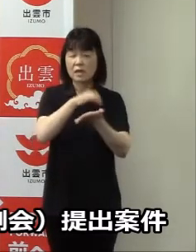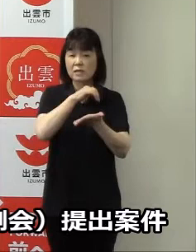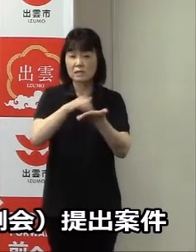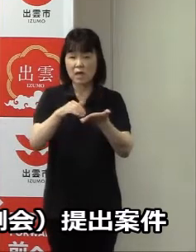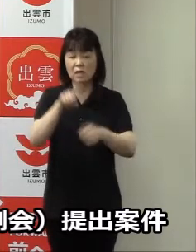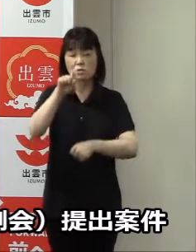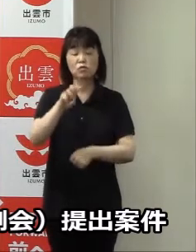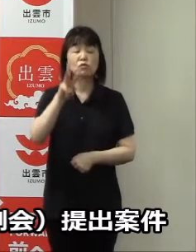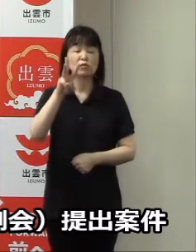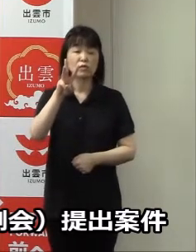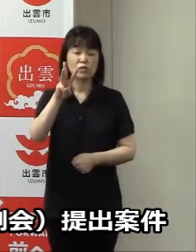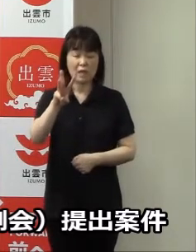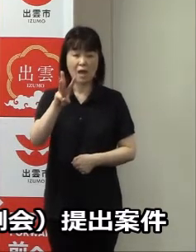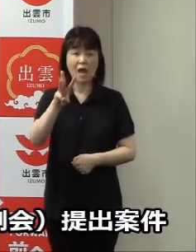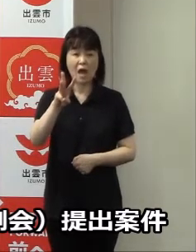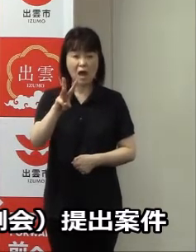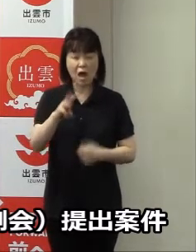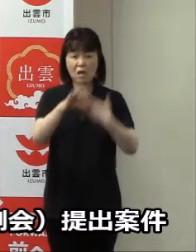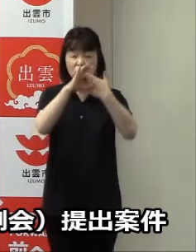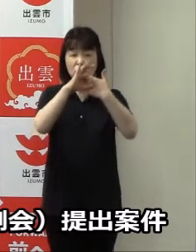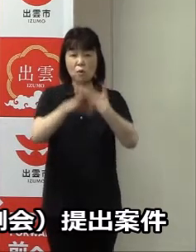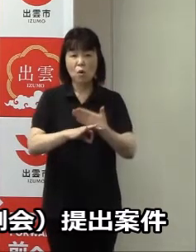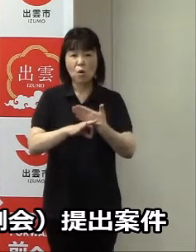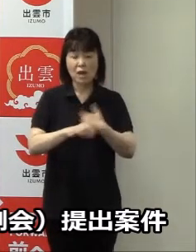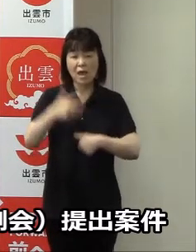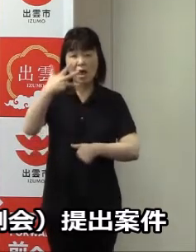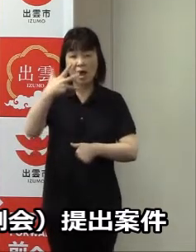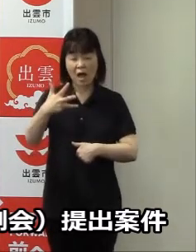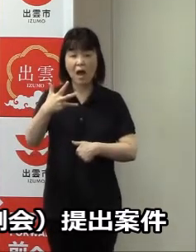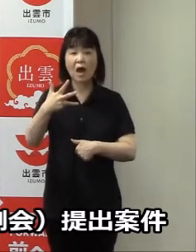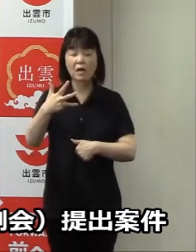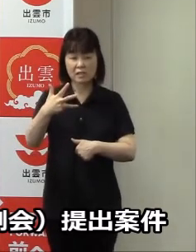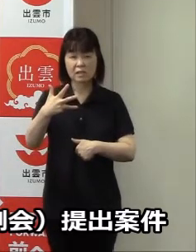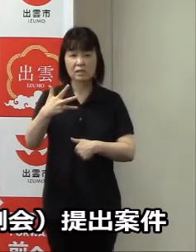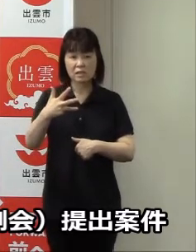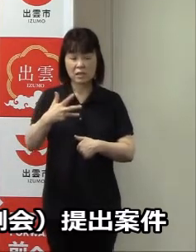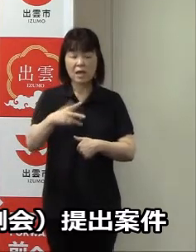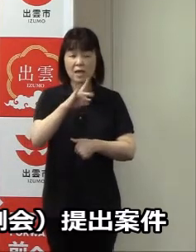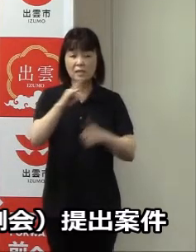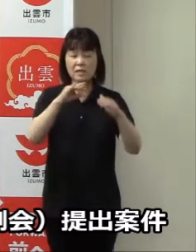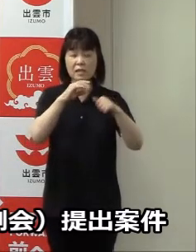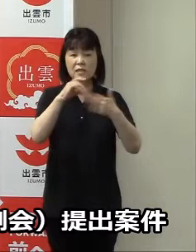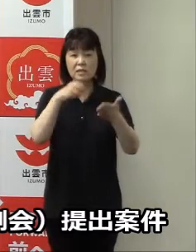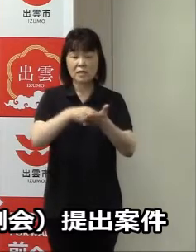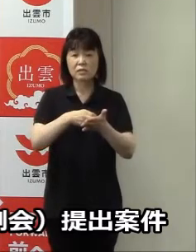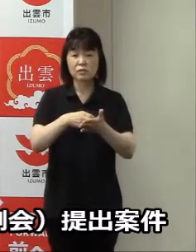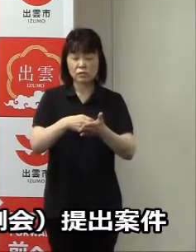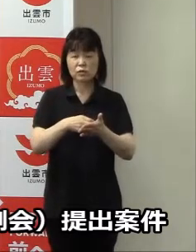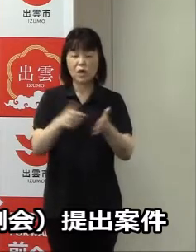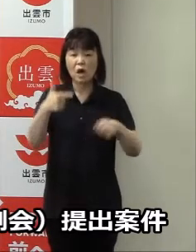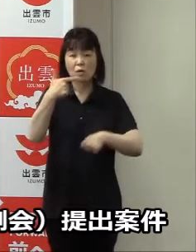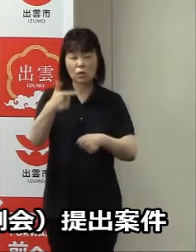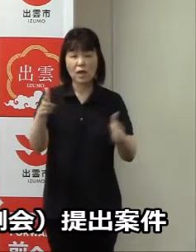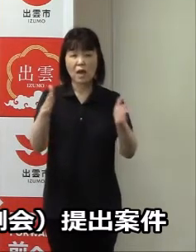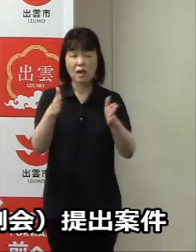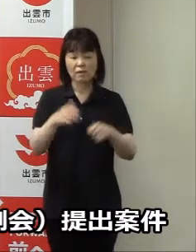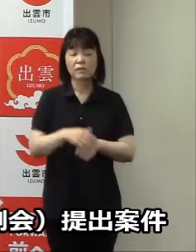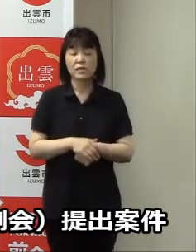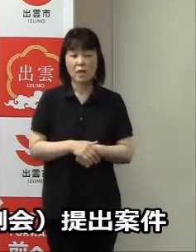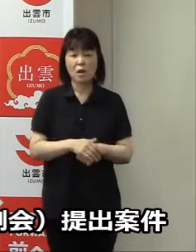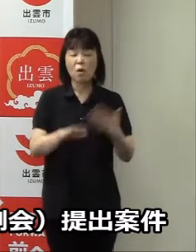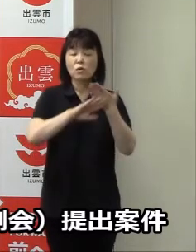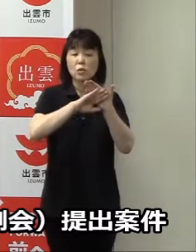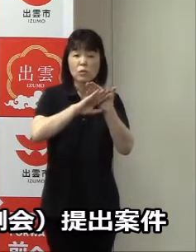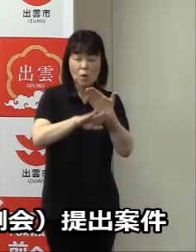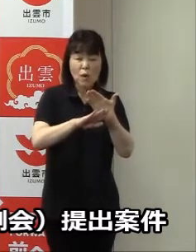件が13件、条例案件8件、断行議決案件6件の29件、その他専決処分の